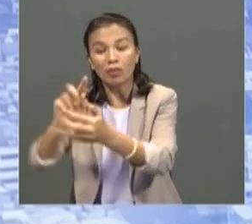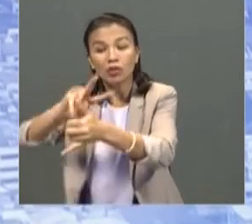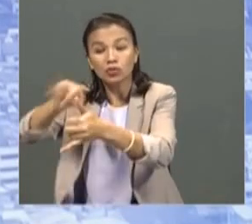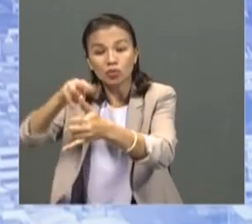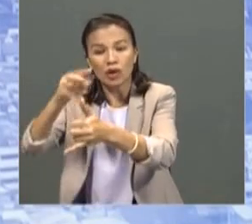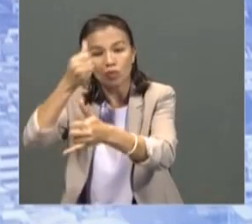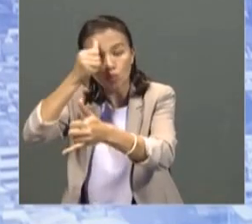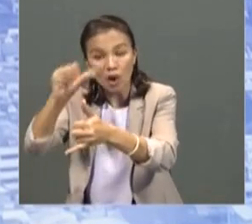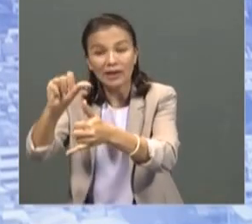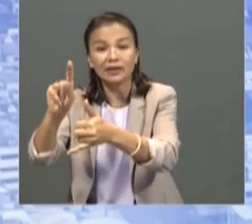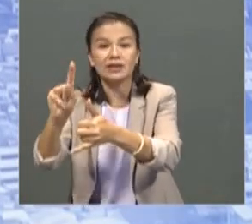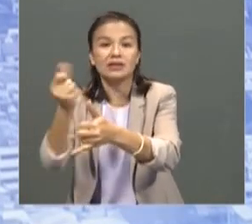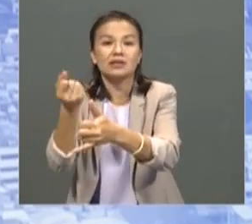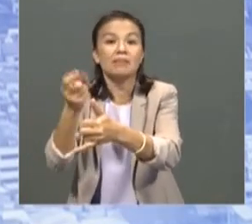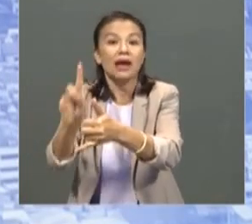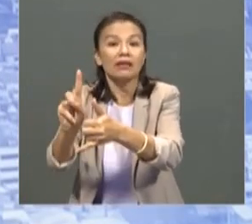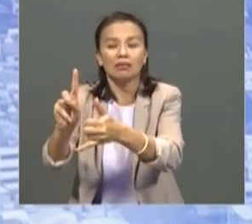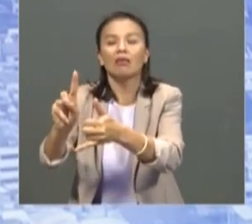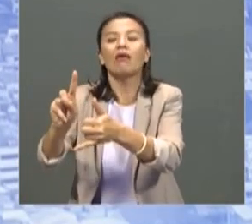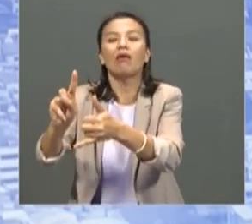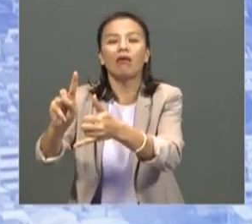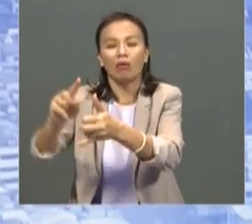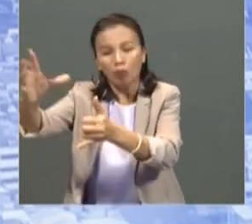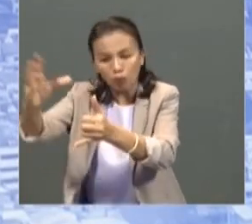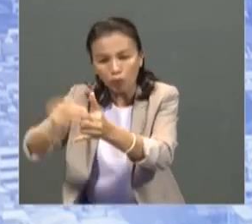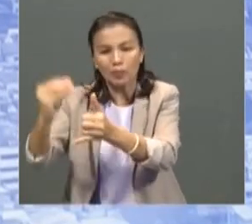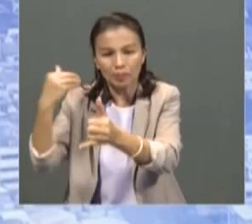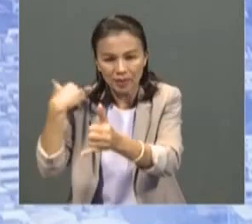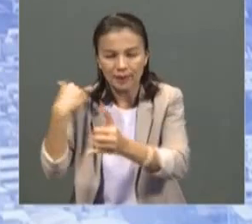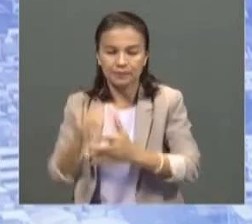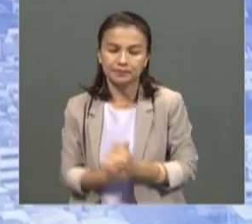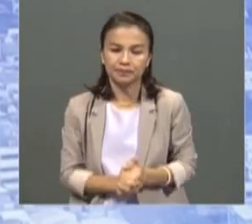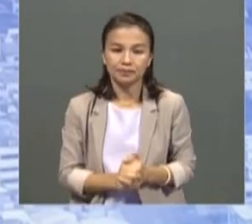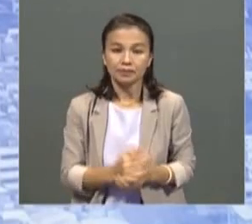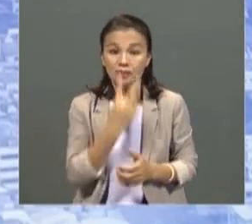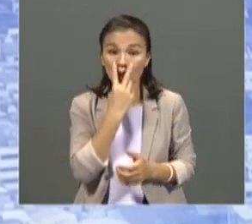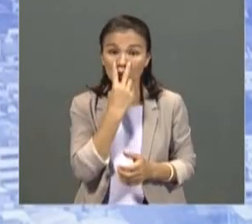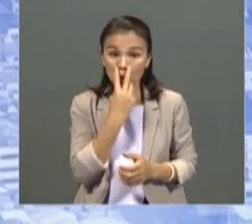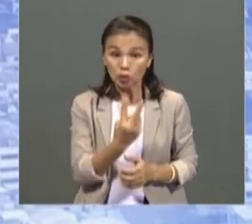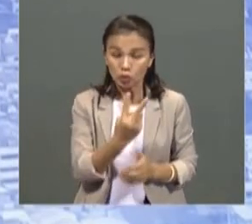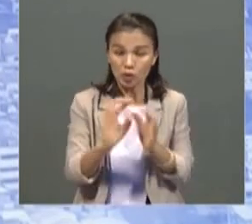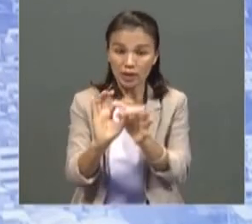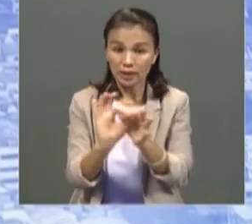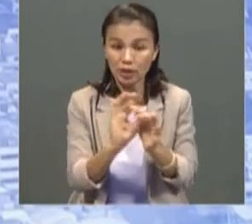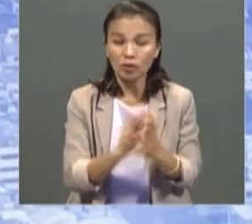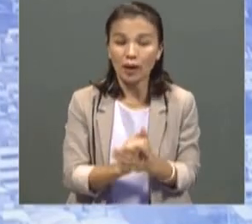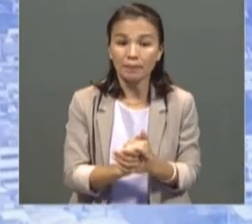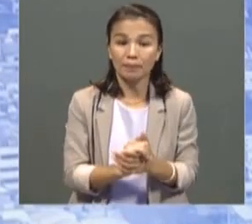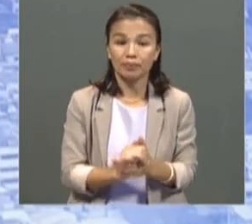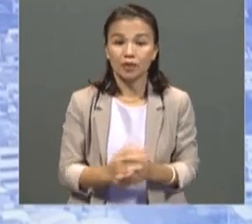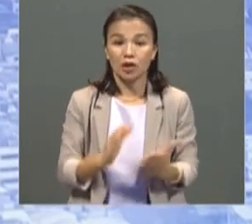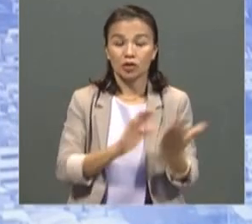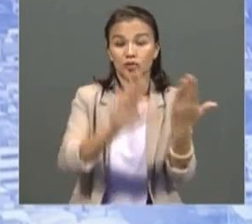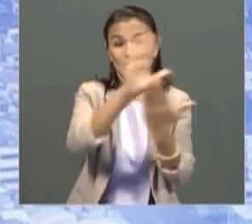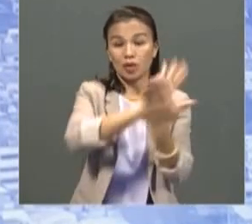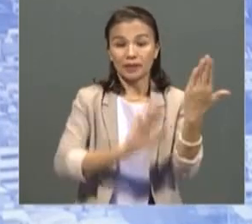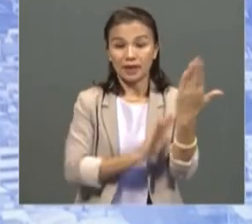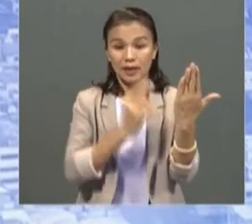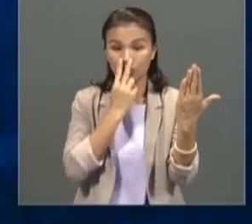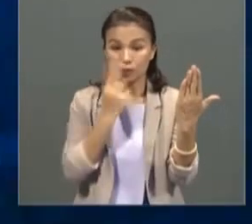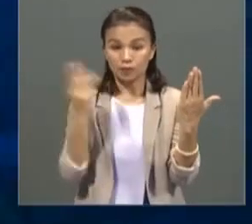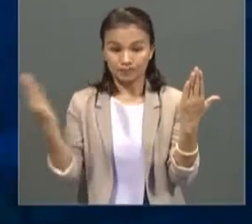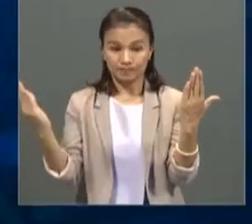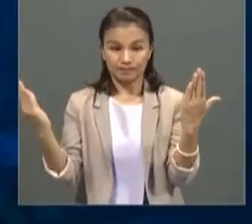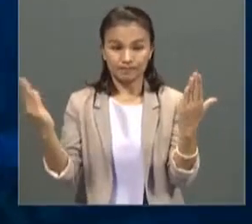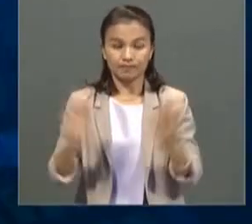สูรุษีท้าเจ้าหนีแล้วสัตย์เย็นนี่มาโปด้วยเราด้วยอะไรแต่จำมือจันนโรว่าสัตย์เย็นนี่อยู่ชอบลุ่มพิจิตรบ้าบุเขาแกแต่ในงาน